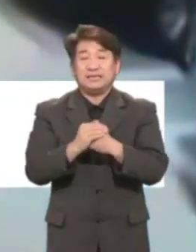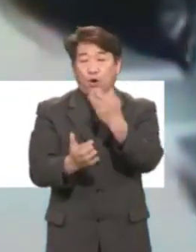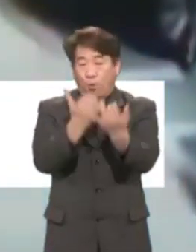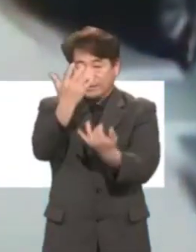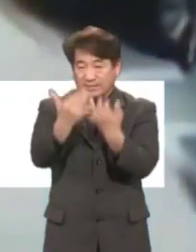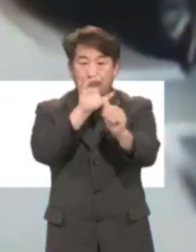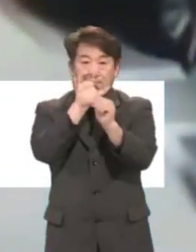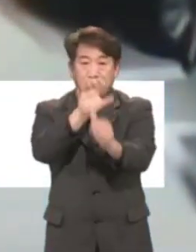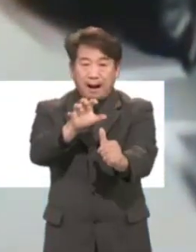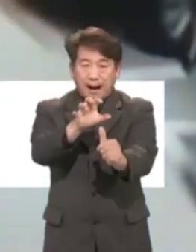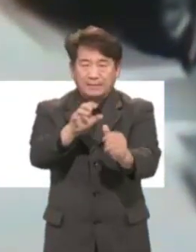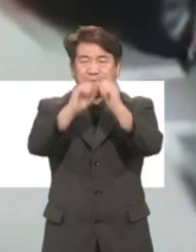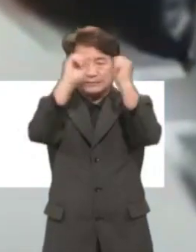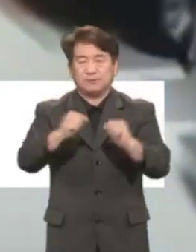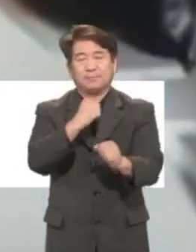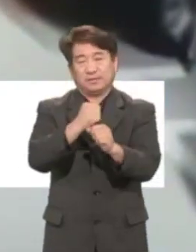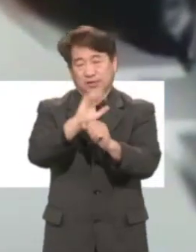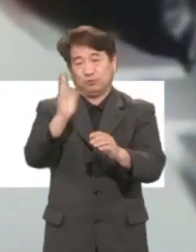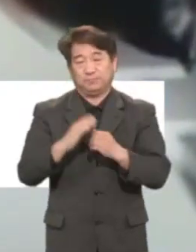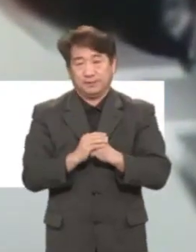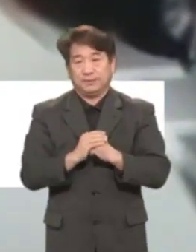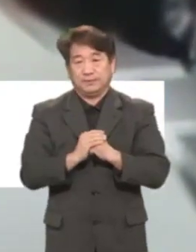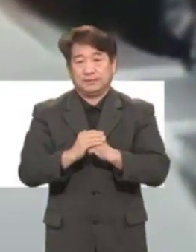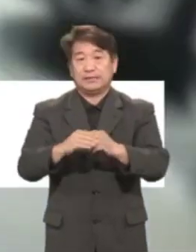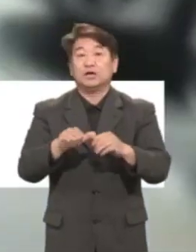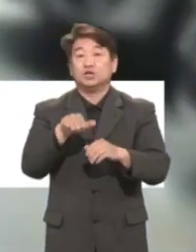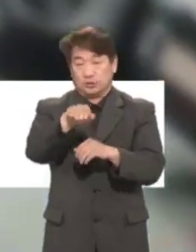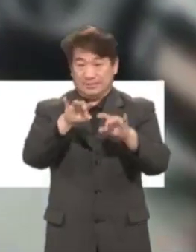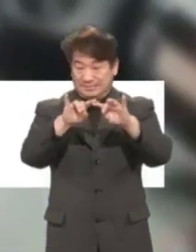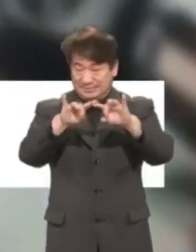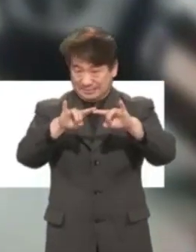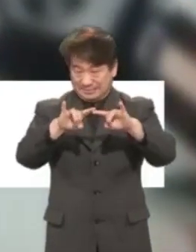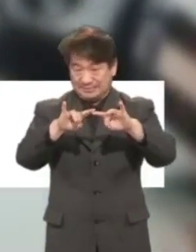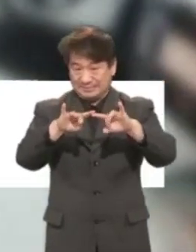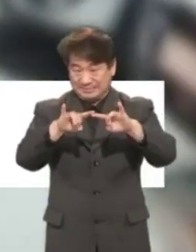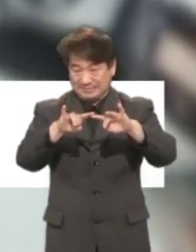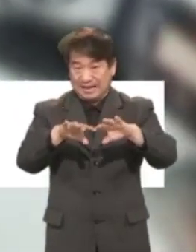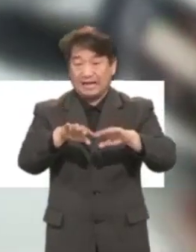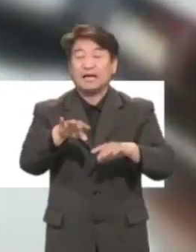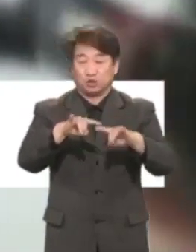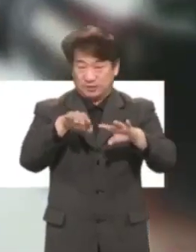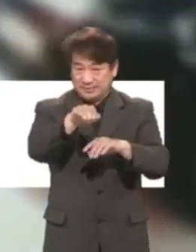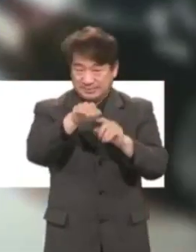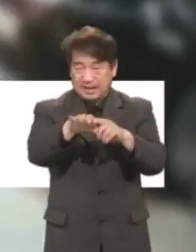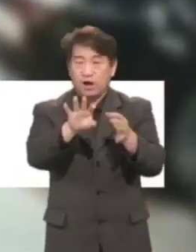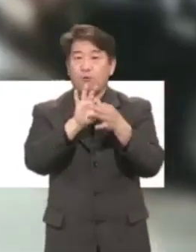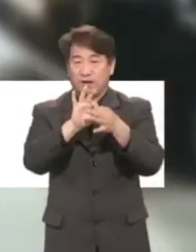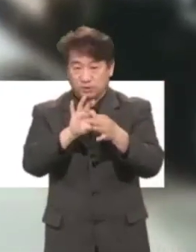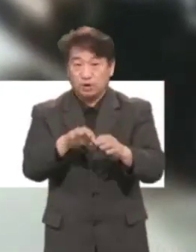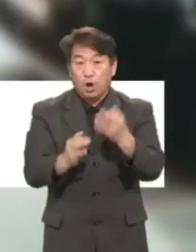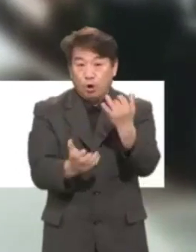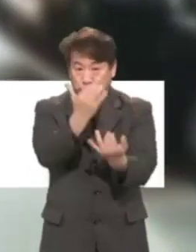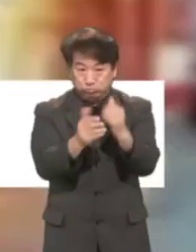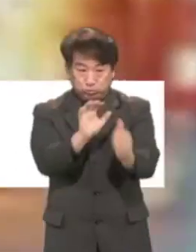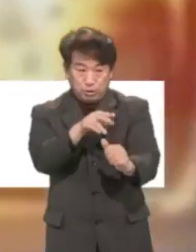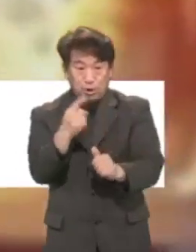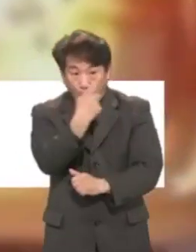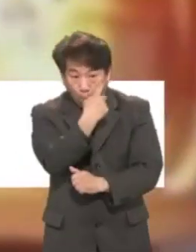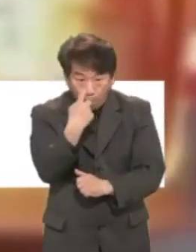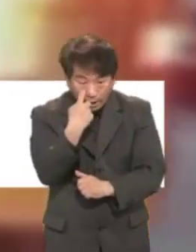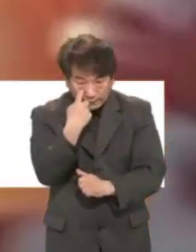화재 대응 솔루션 개발에 나섭니다 전기차 화재 대응 솔루션은 cctv를 활용한 AI 화재 탐지 모델과